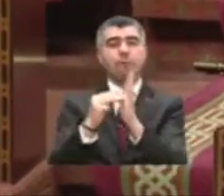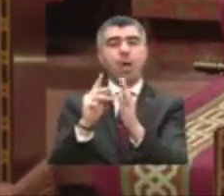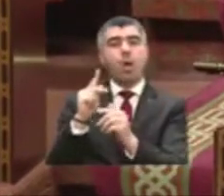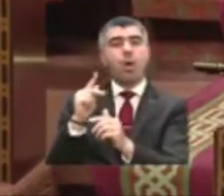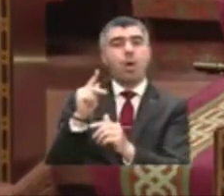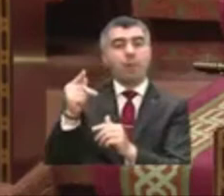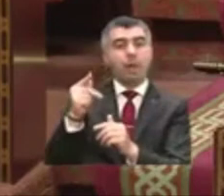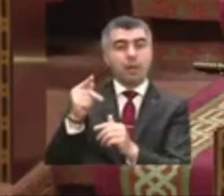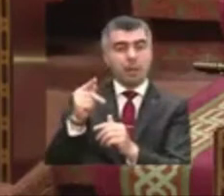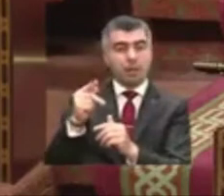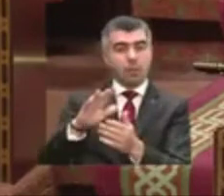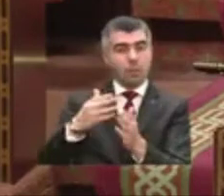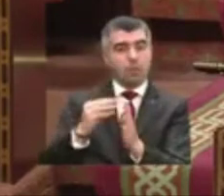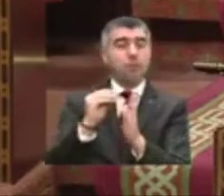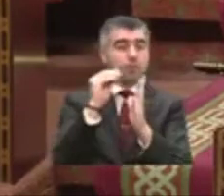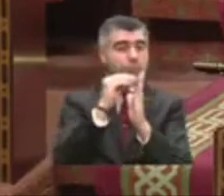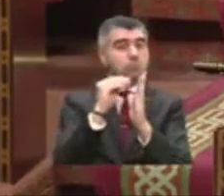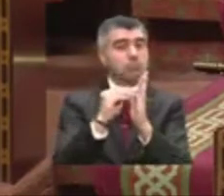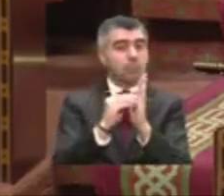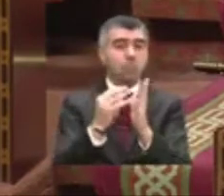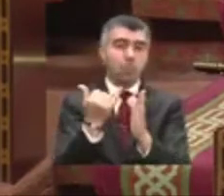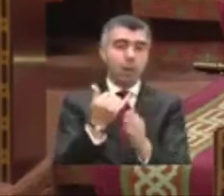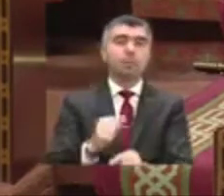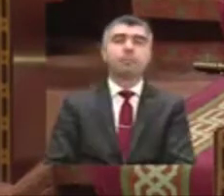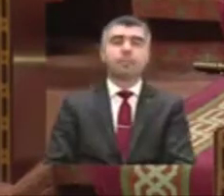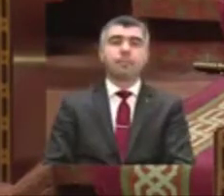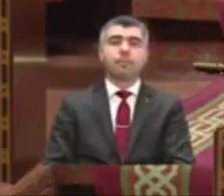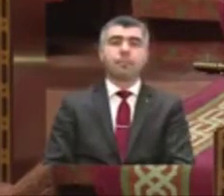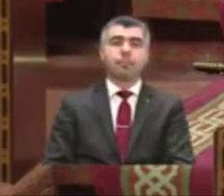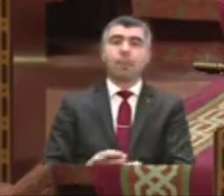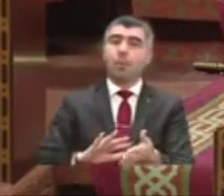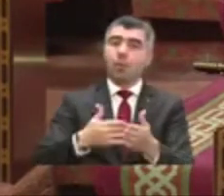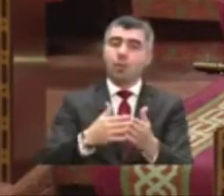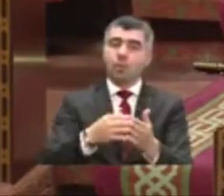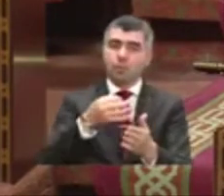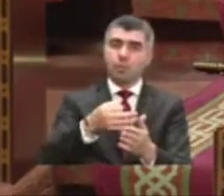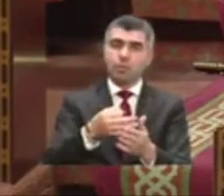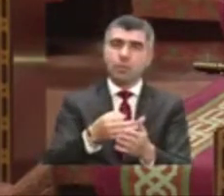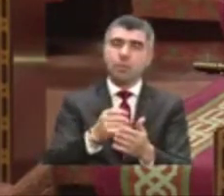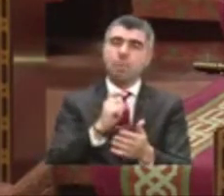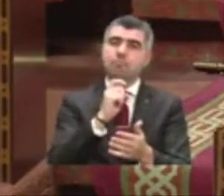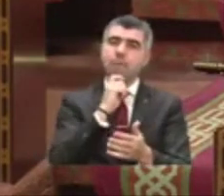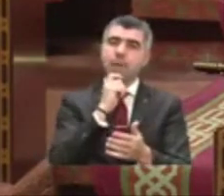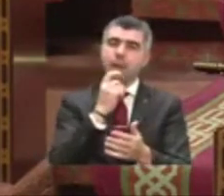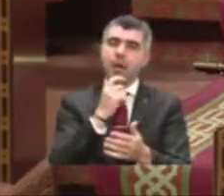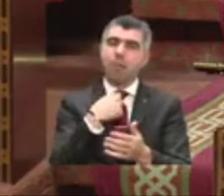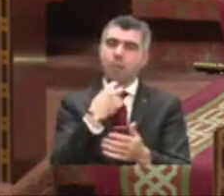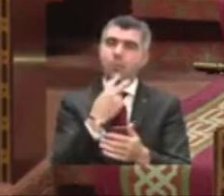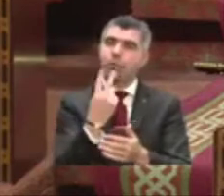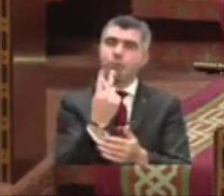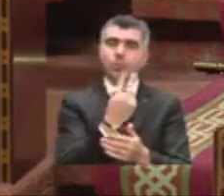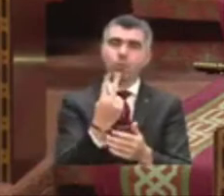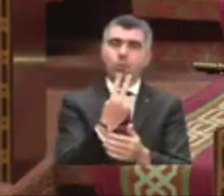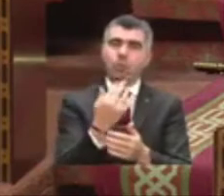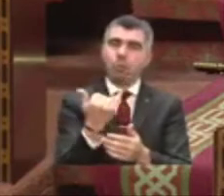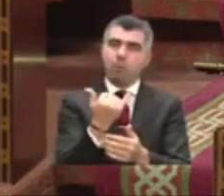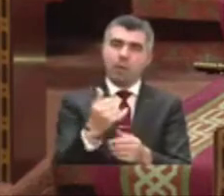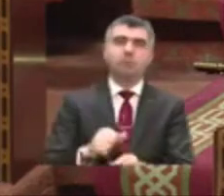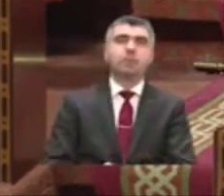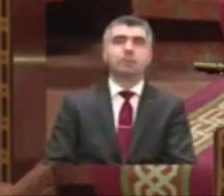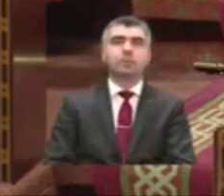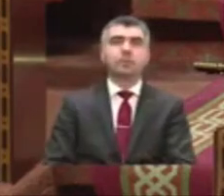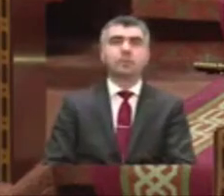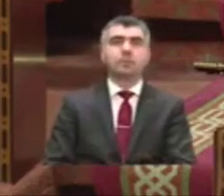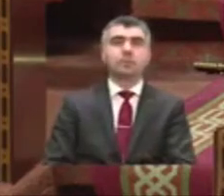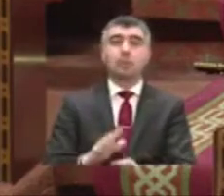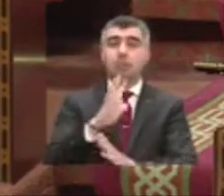تخصنا نسجلوه. ولكن رغم ذلك ضروري تأكيد على جوج الأمور. الأمر الأول وهو أن